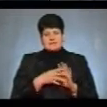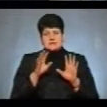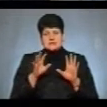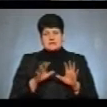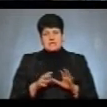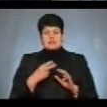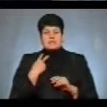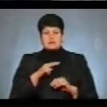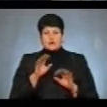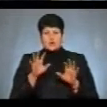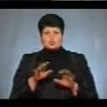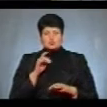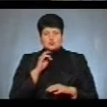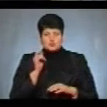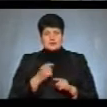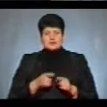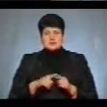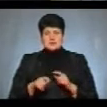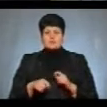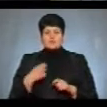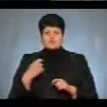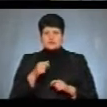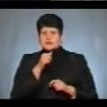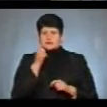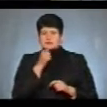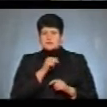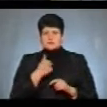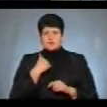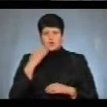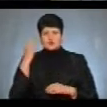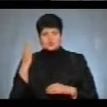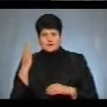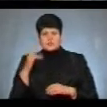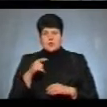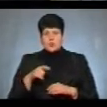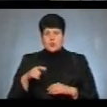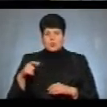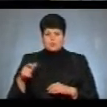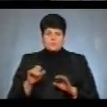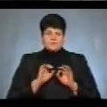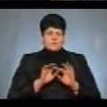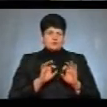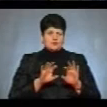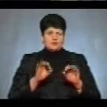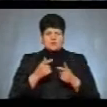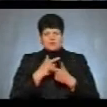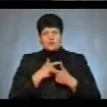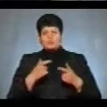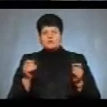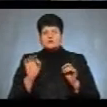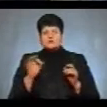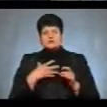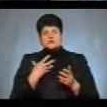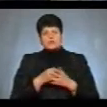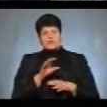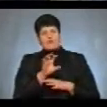кодексу України. Це порушення таємниці голосування. Люди розповсюджували інформацію, свої